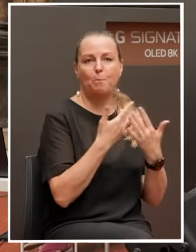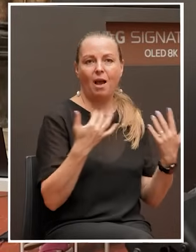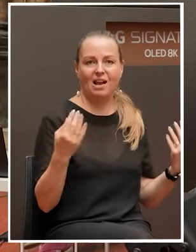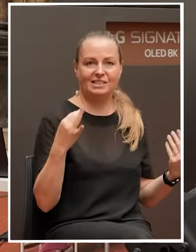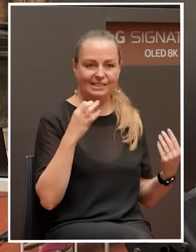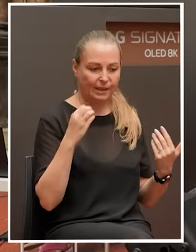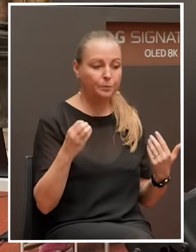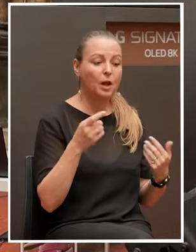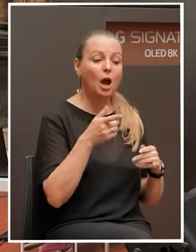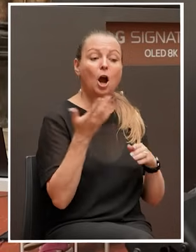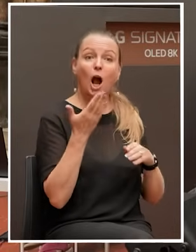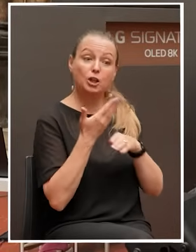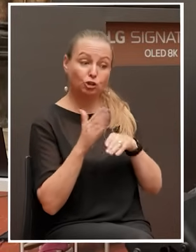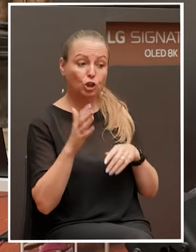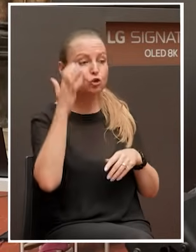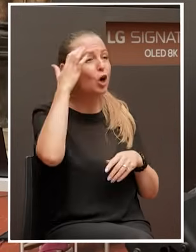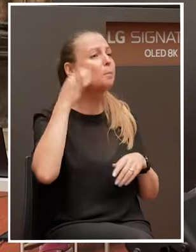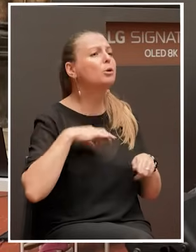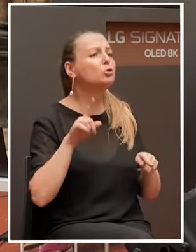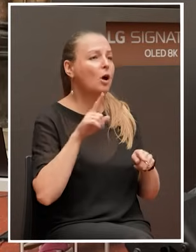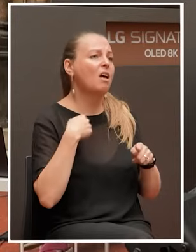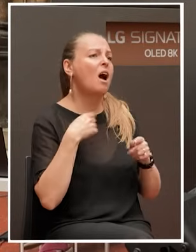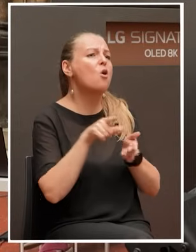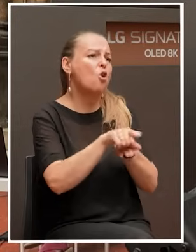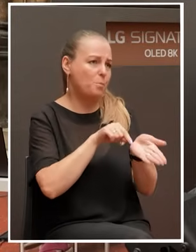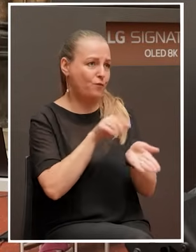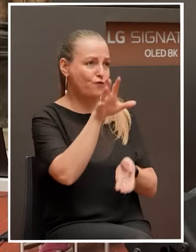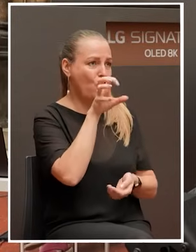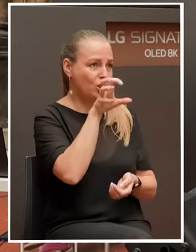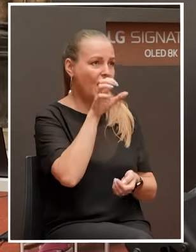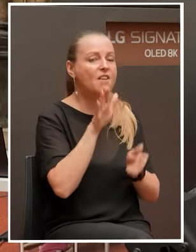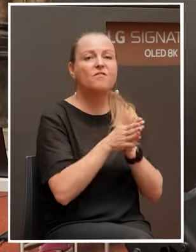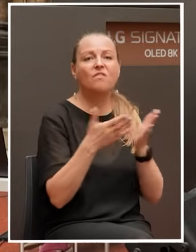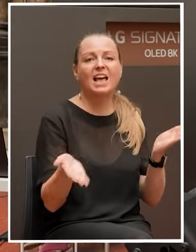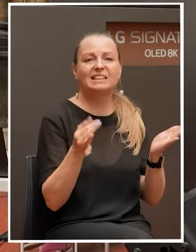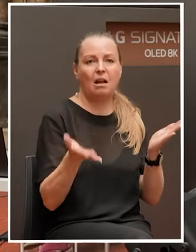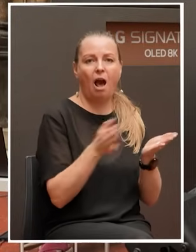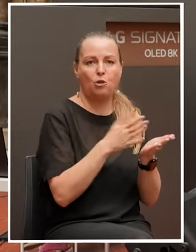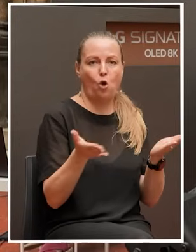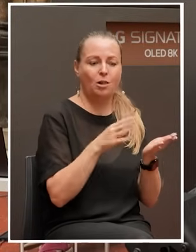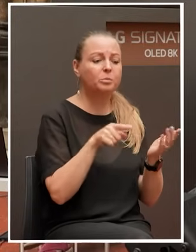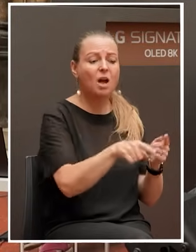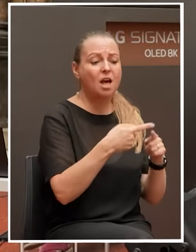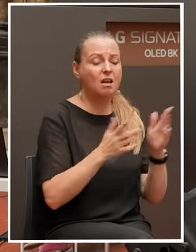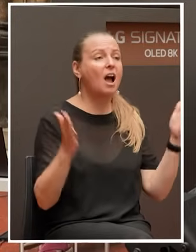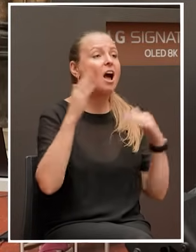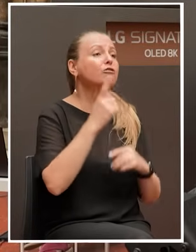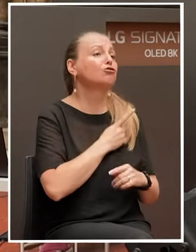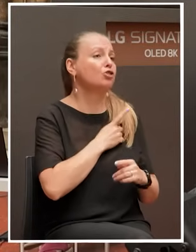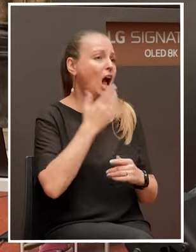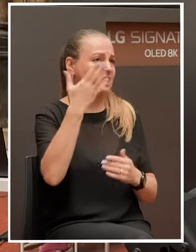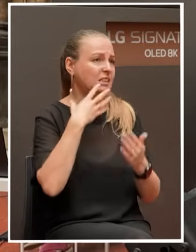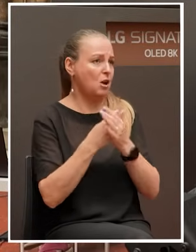Часть из них черно-белая, это я копировал фотографии в каталоге Вильденстайна, они в частных руках, но это вещи